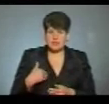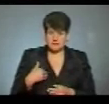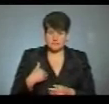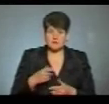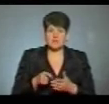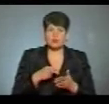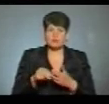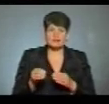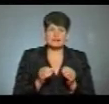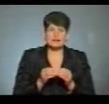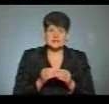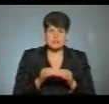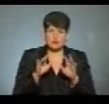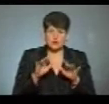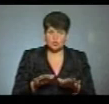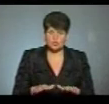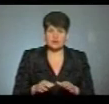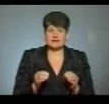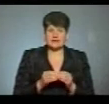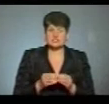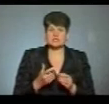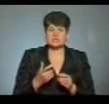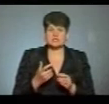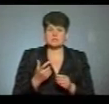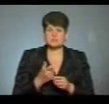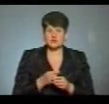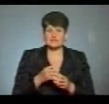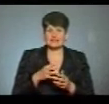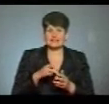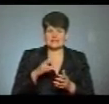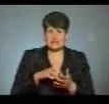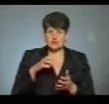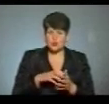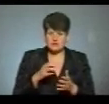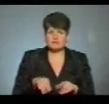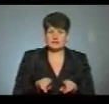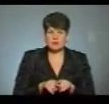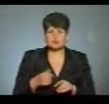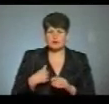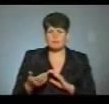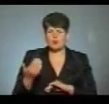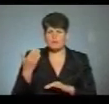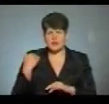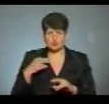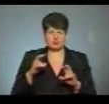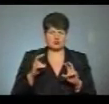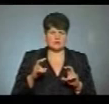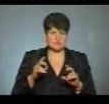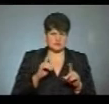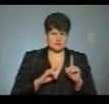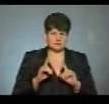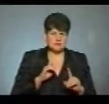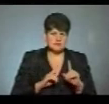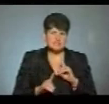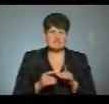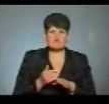Ми закупили 10 моніторів і 10 шприцевих насосів. Також ми в попередній пленарному засіданні